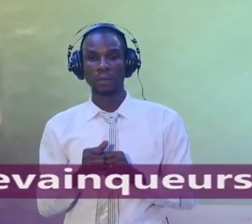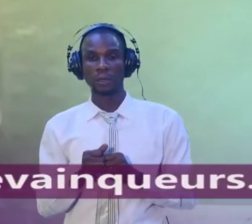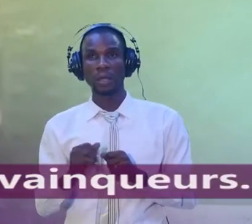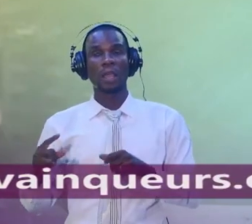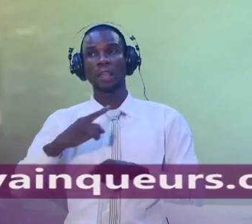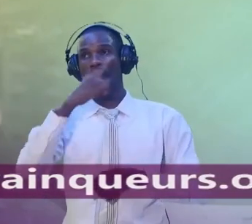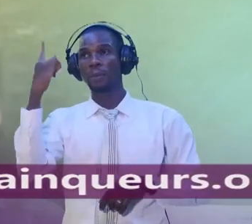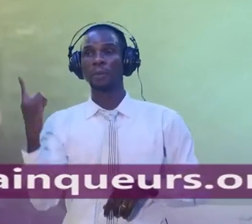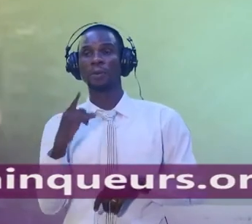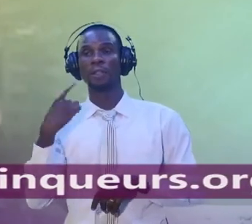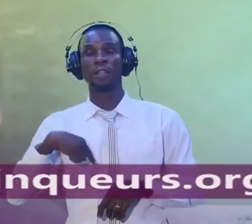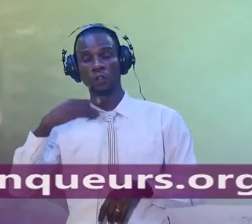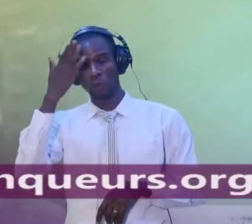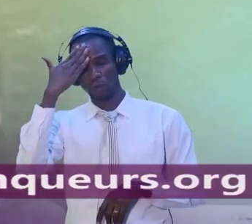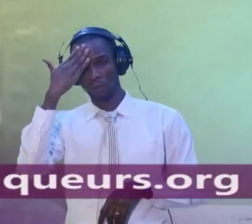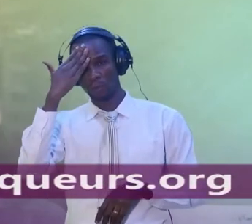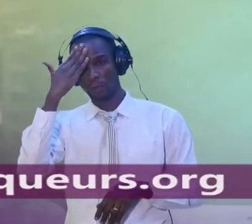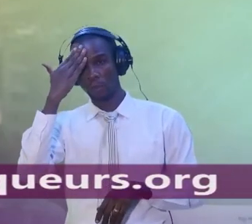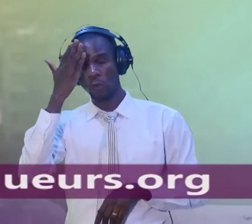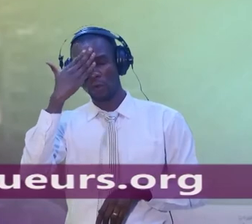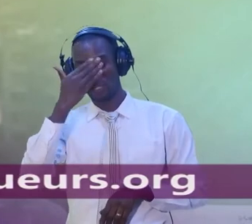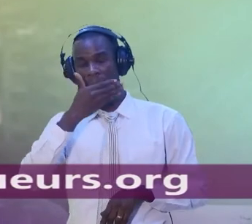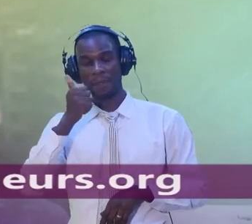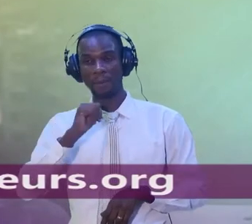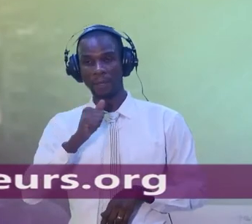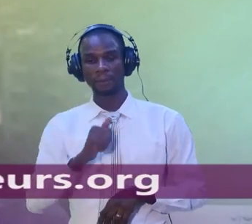katika ulimwengu wa giza pasipo kujua.